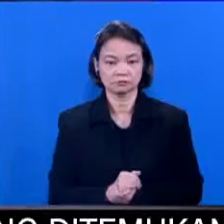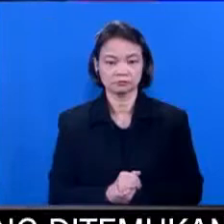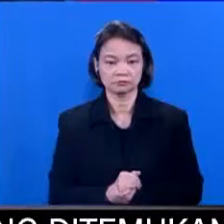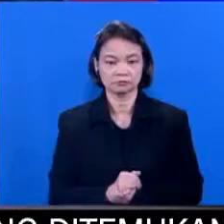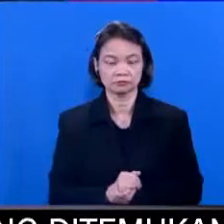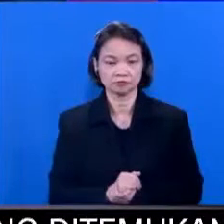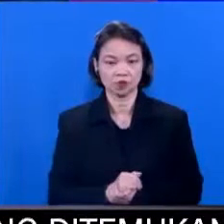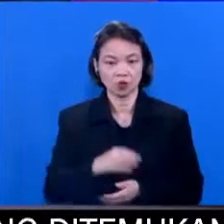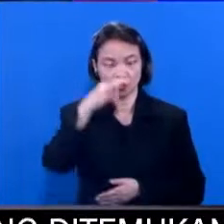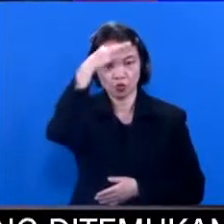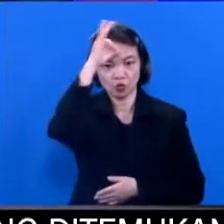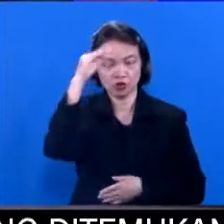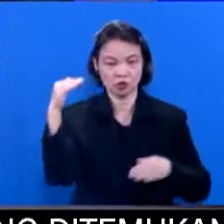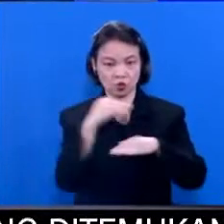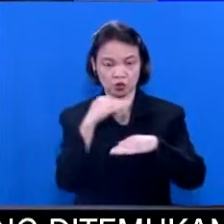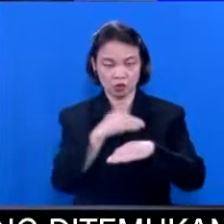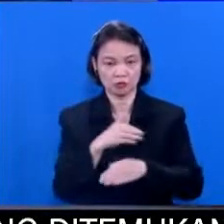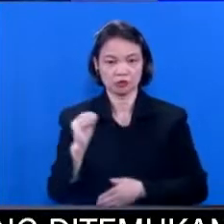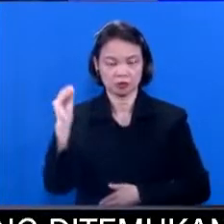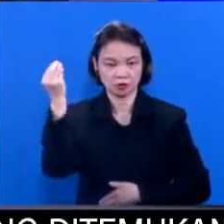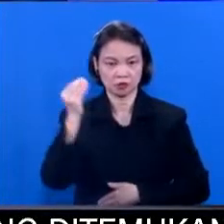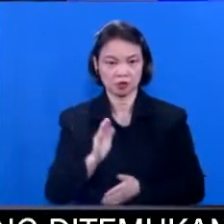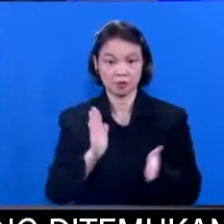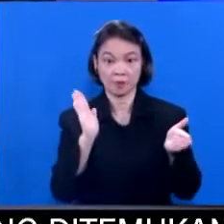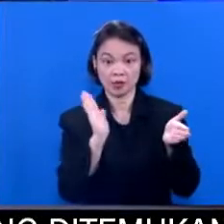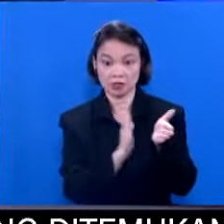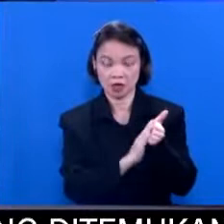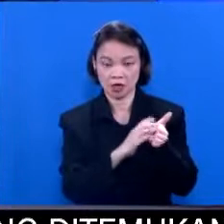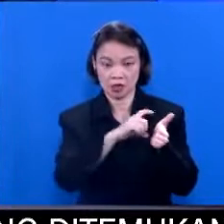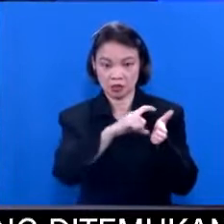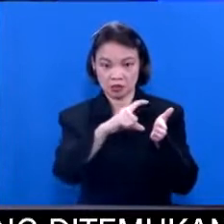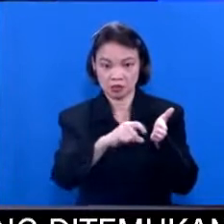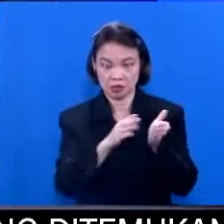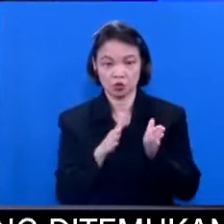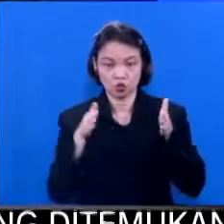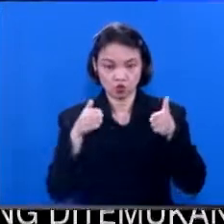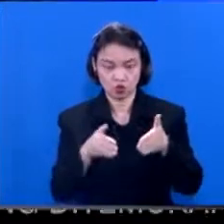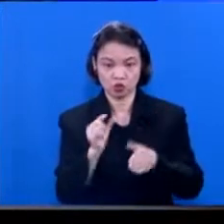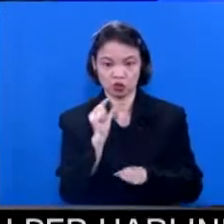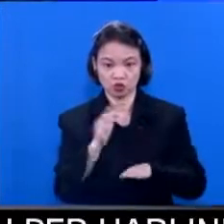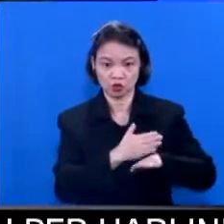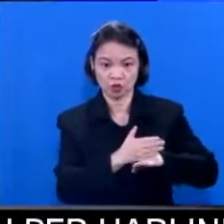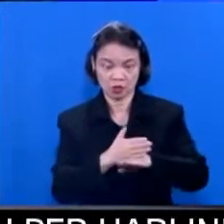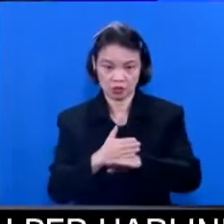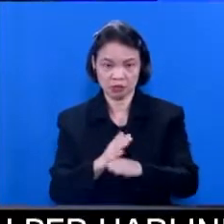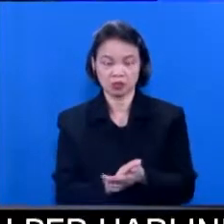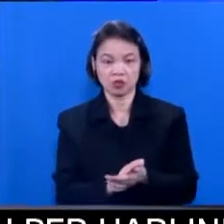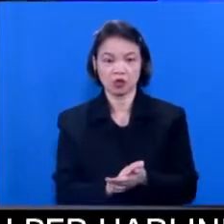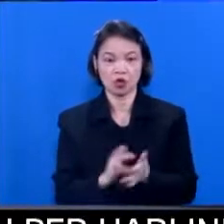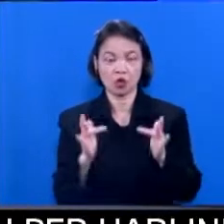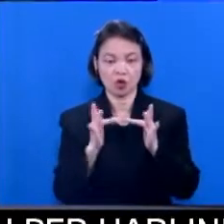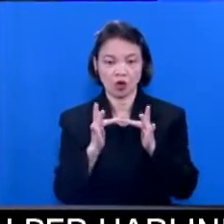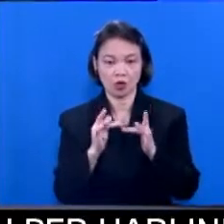Ditlantas Polda Metro Jaya sedang mengkaji pemasangan stiker khusus untuk taksi online agar dapat melintas di jalan yang diterapkan kebijakan ganjil